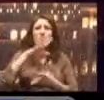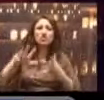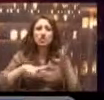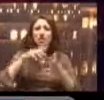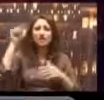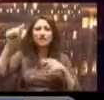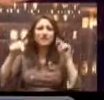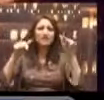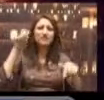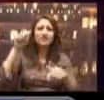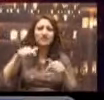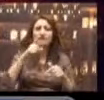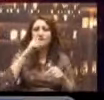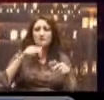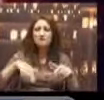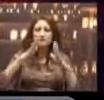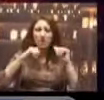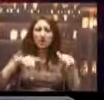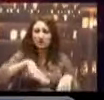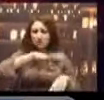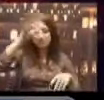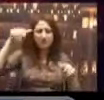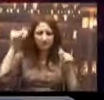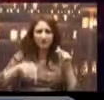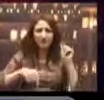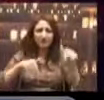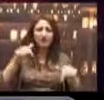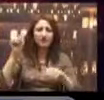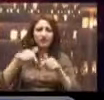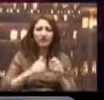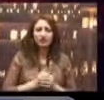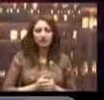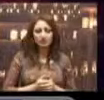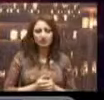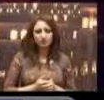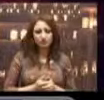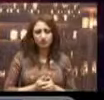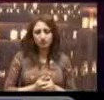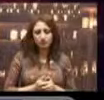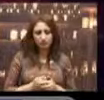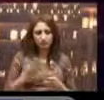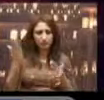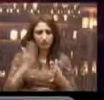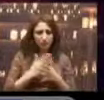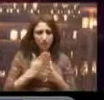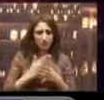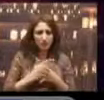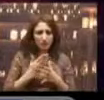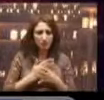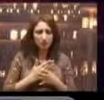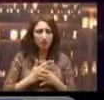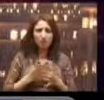شديد في حال البلد وله اسقاط على كل الجهات، وده راجع فعلا ان مفيش